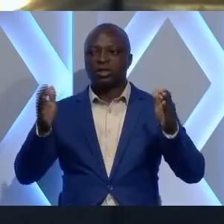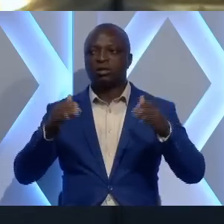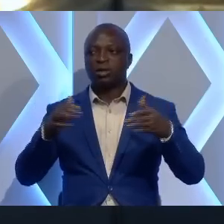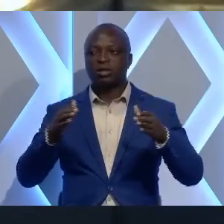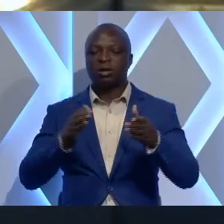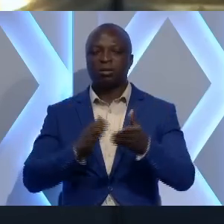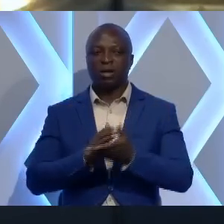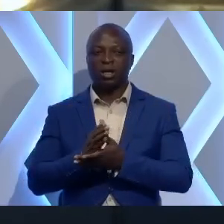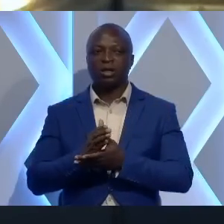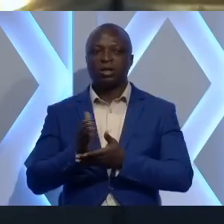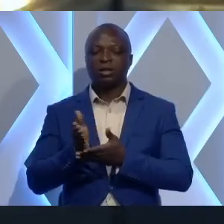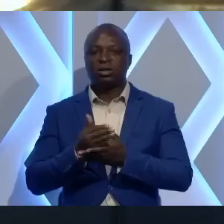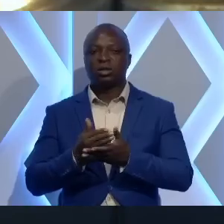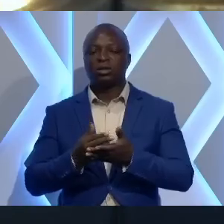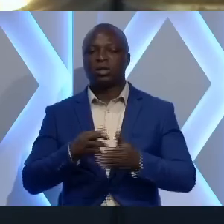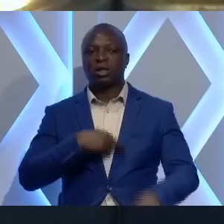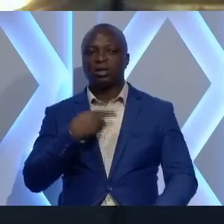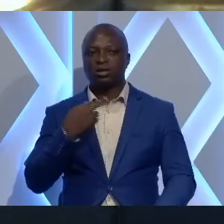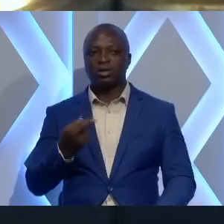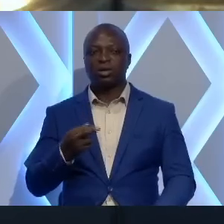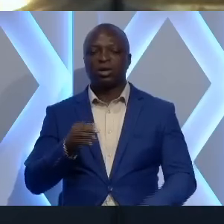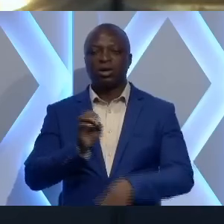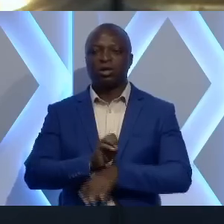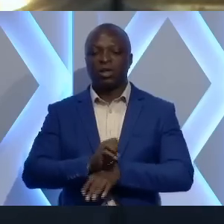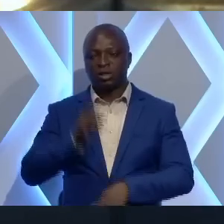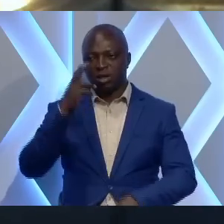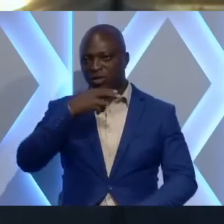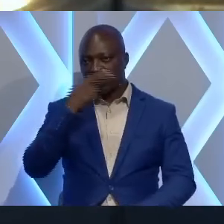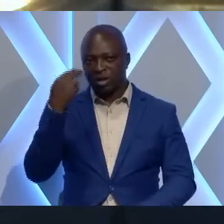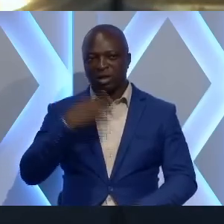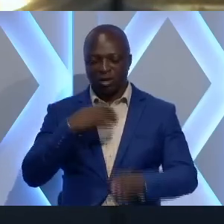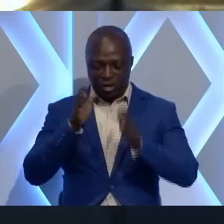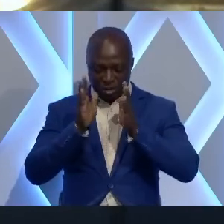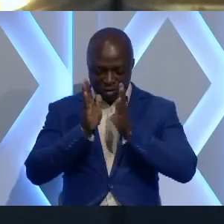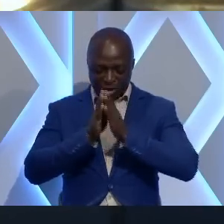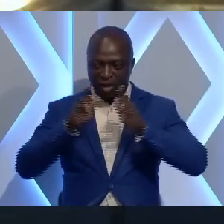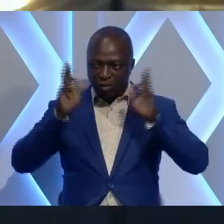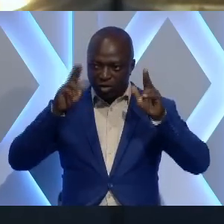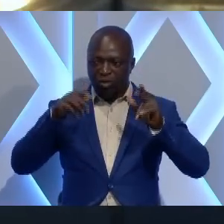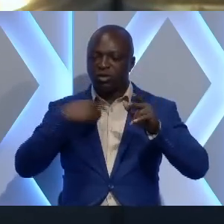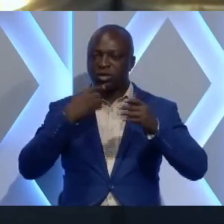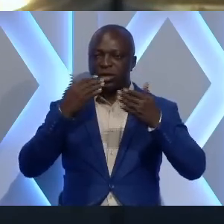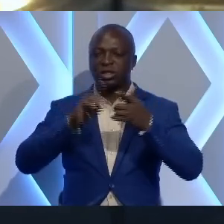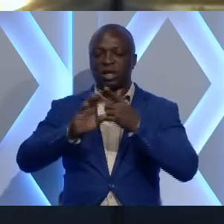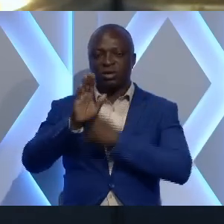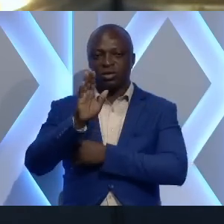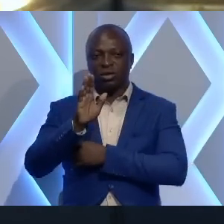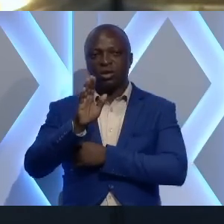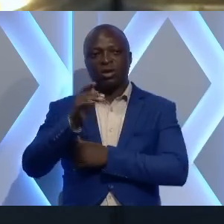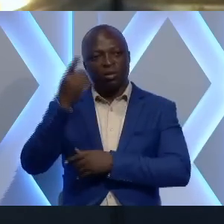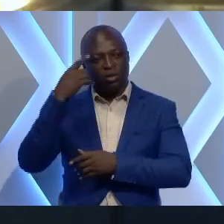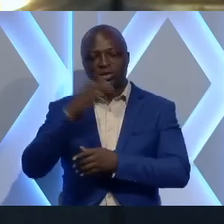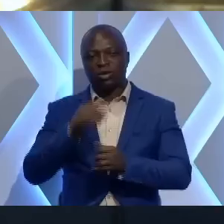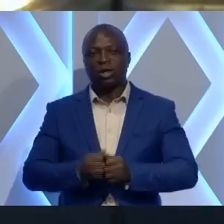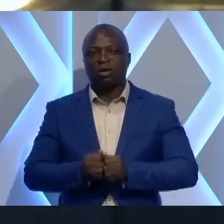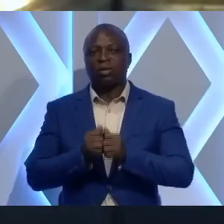par des offices religieux, une messe catholique et une prière musulmane pour dire merci à Dieu pour son